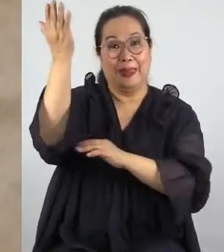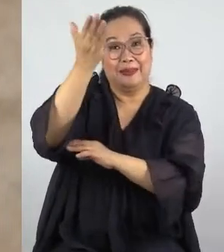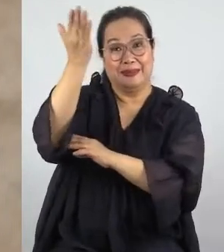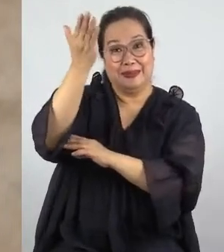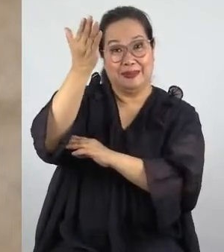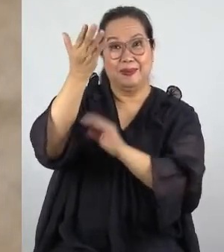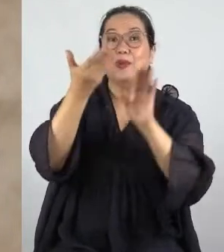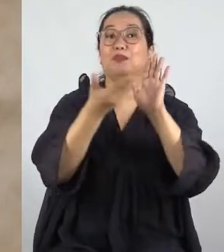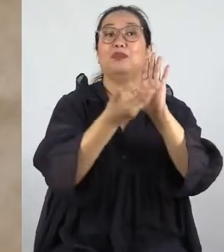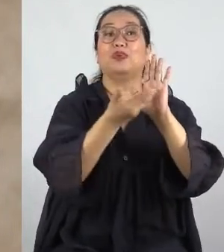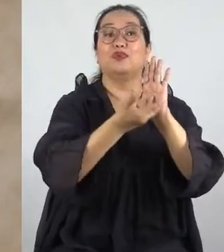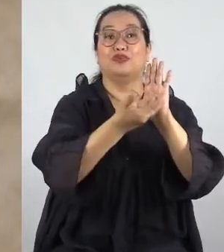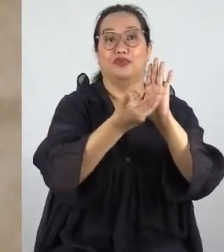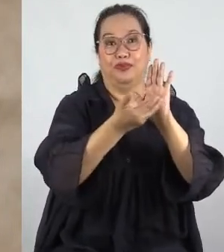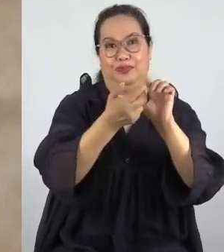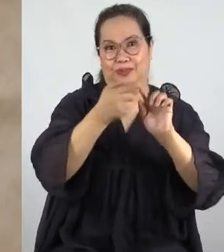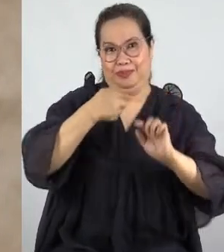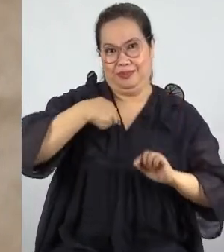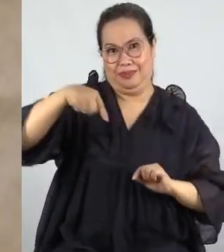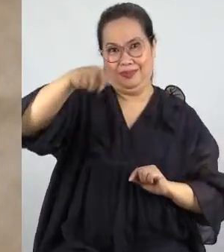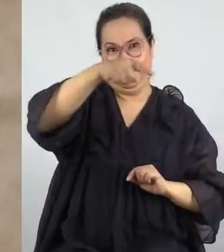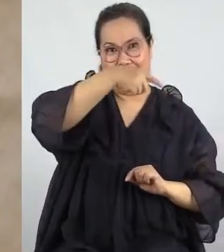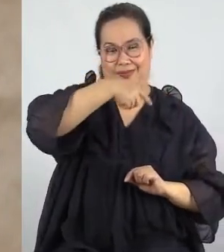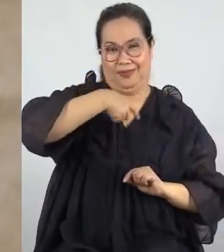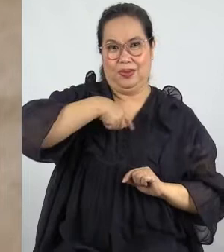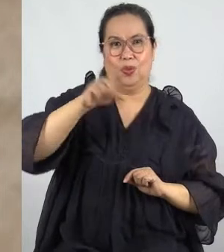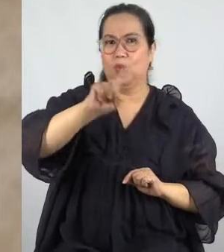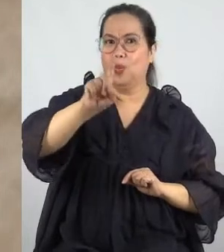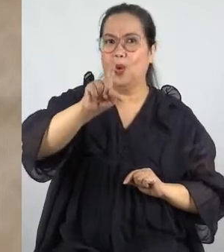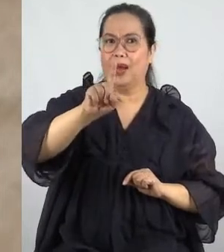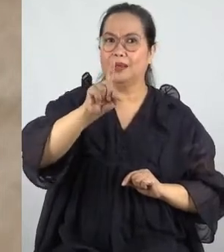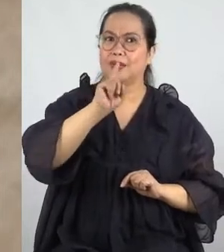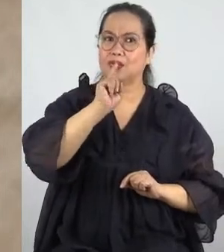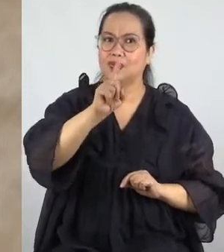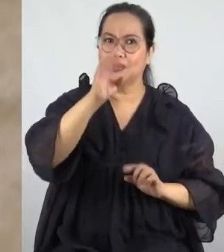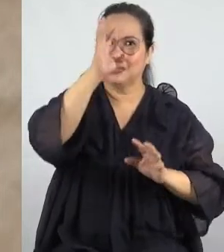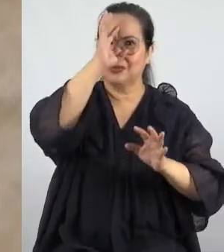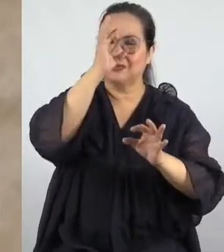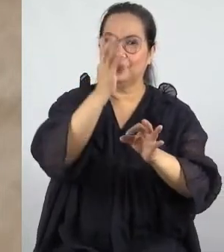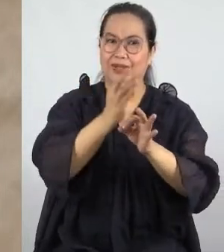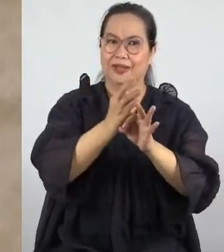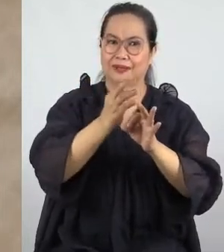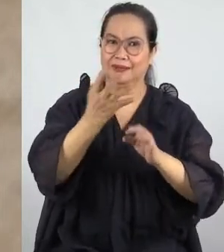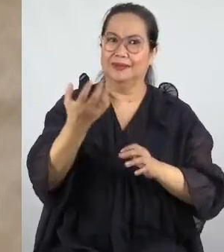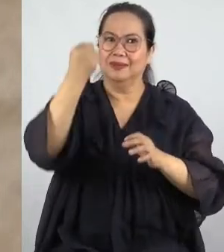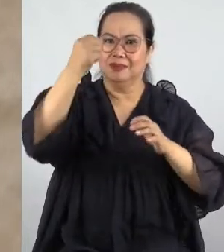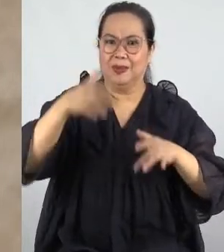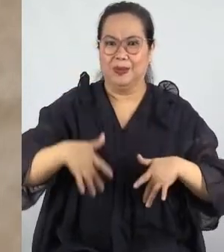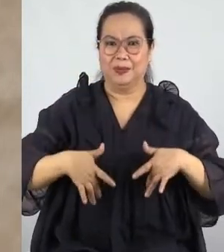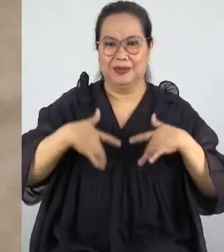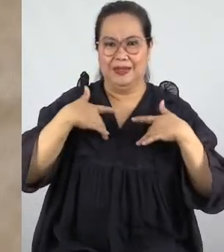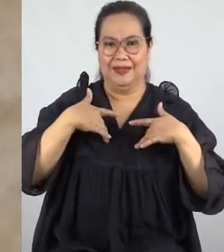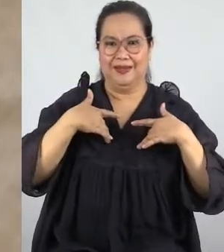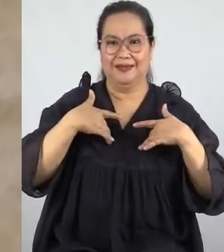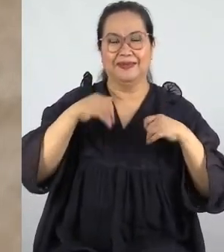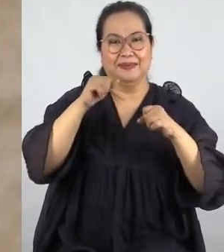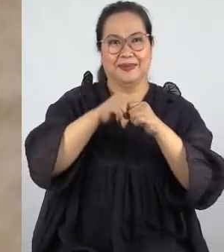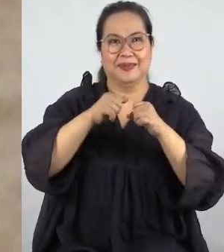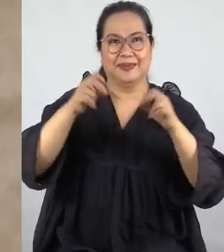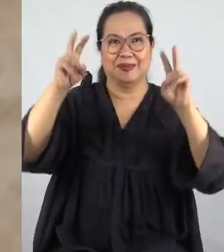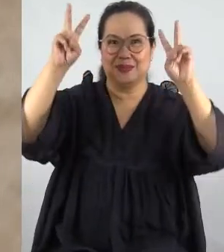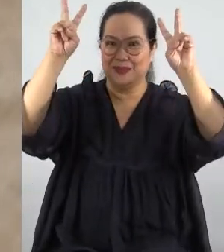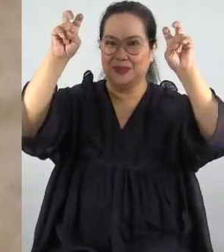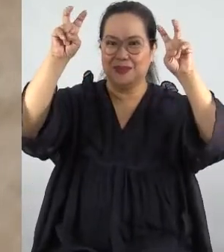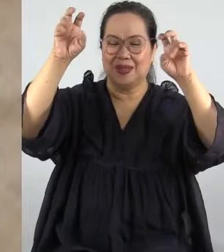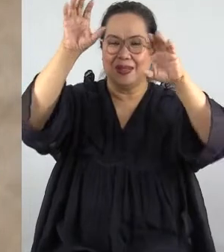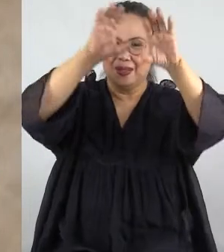nagtetestimonyo sa atin kung ano ang tunay na pananampalataya, ang kanilang buhay. Kaya sila tinawag na